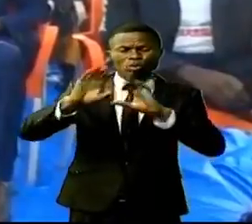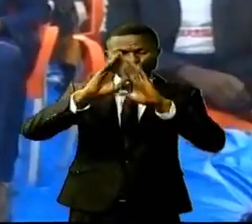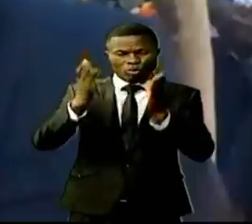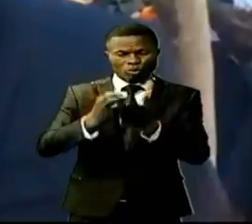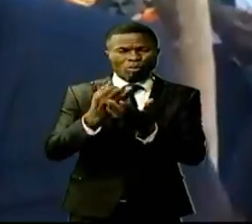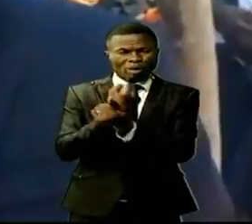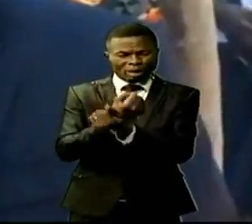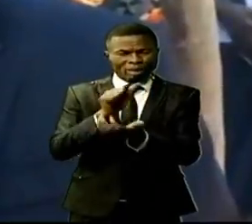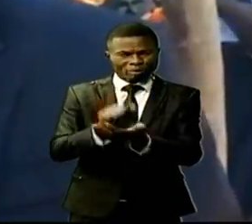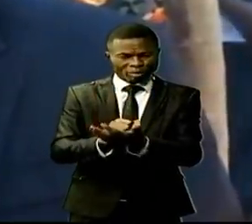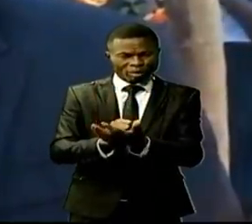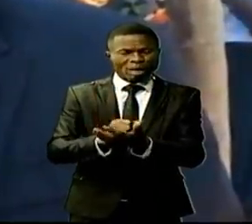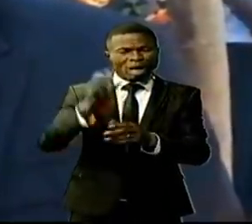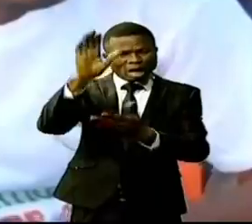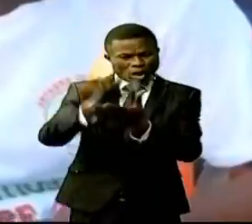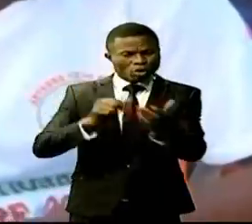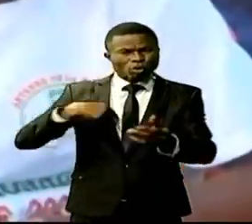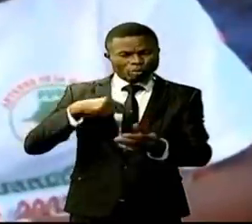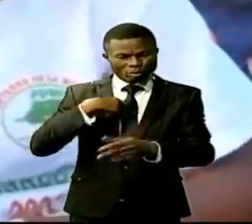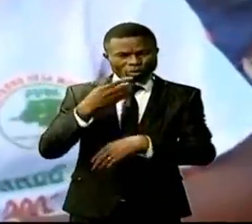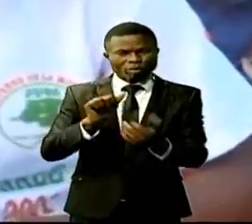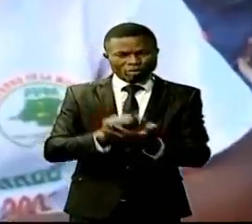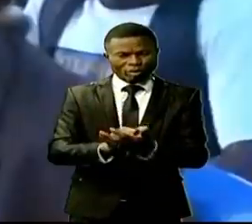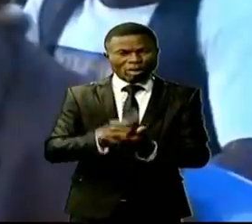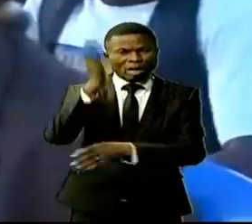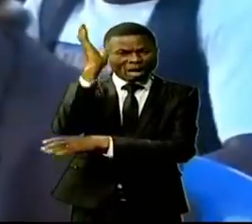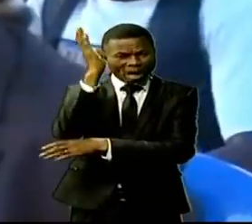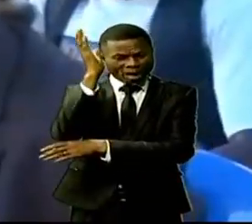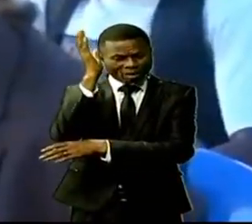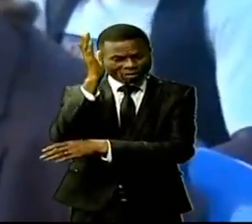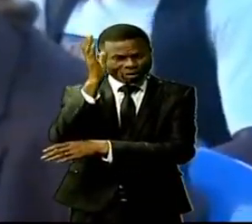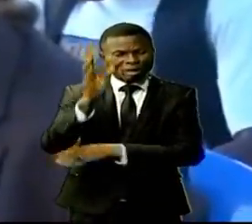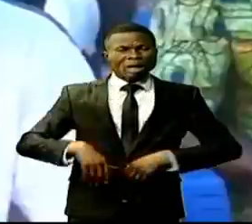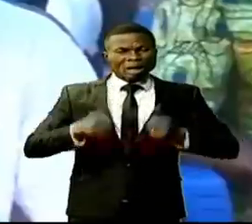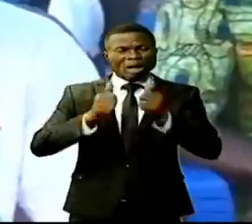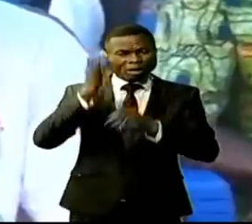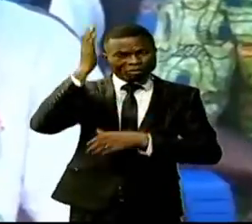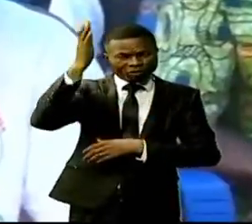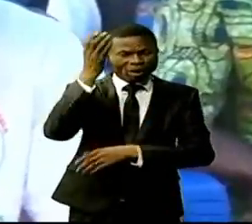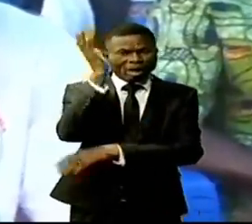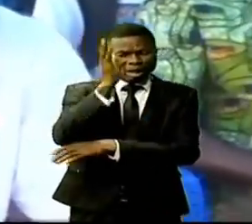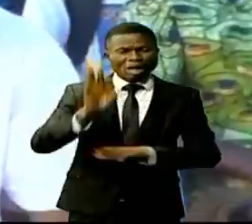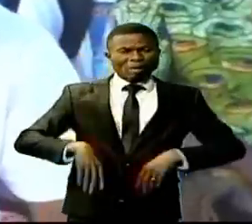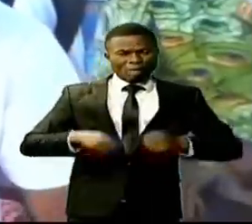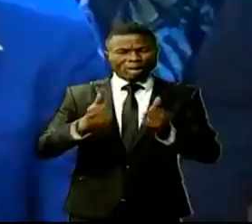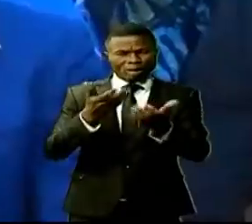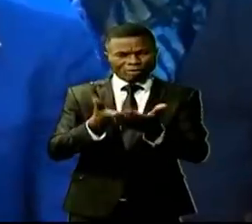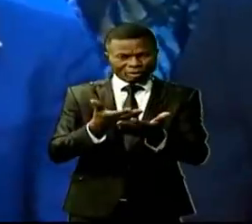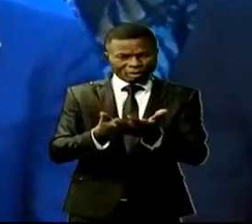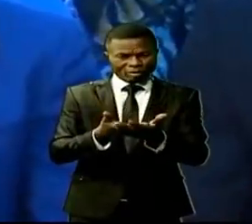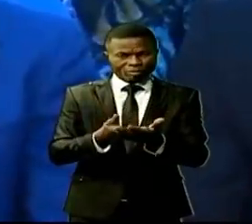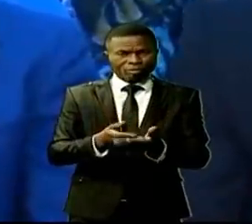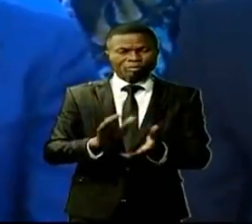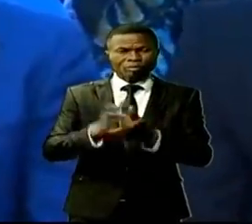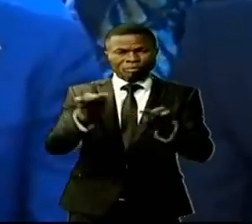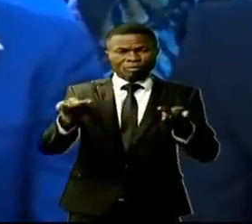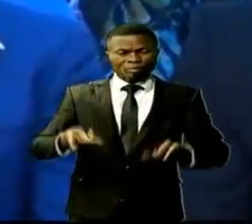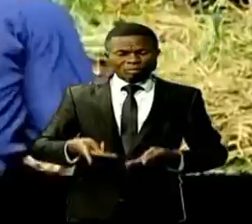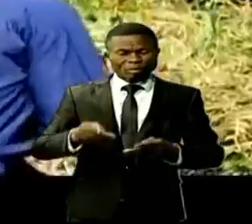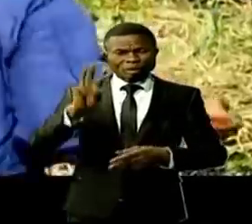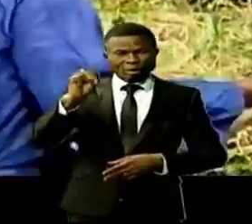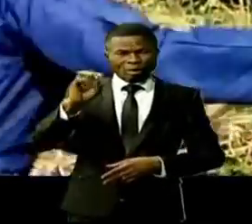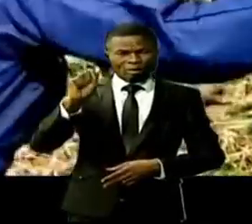pour s'approprier de cette politique publique. Car l'arbre, c'est notre avenir, l'arbre, c'est la vie. C'est le site de l'Athénée de Mika